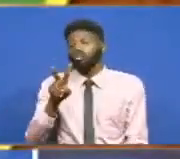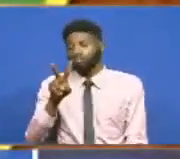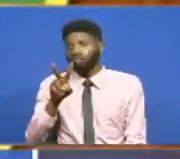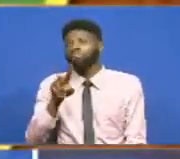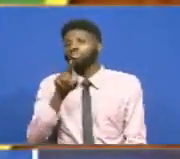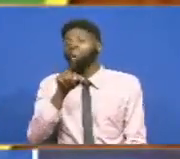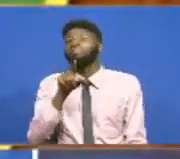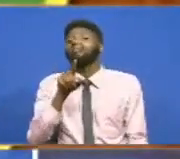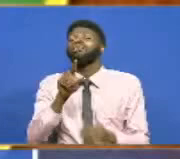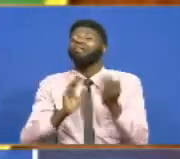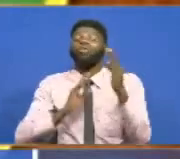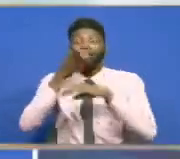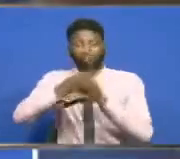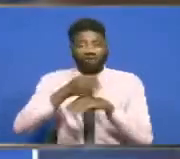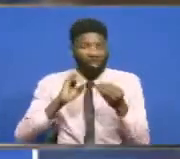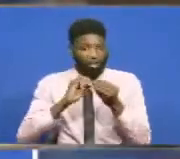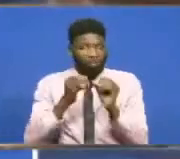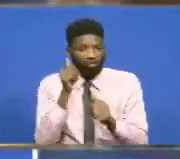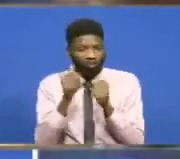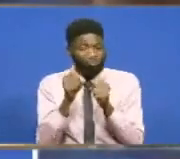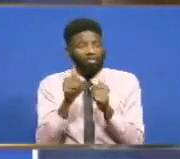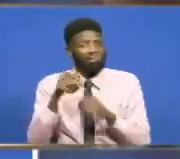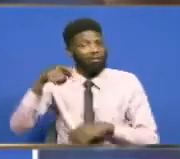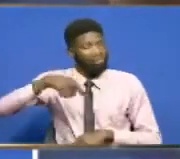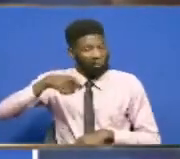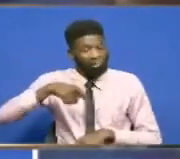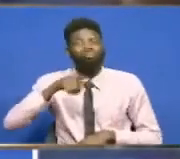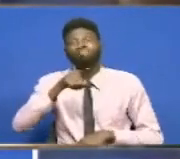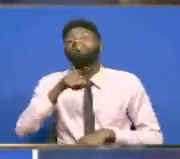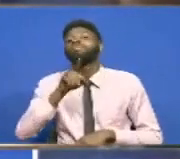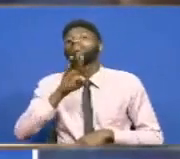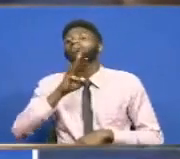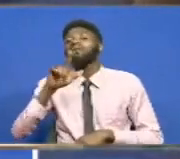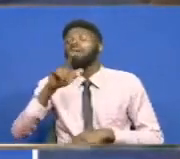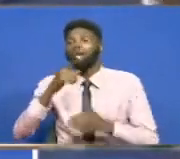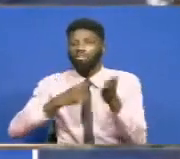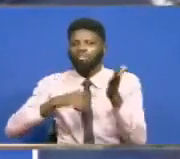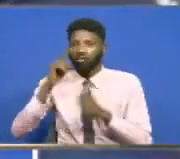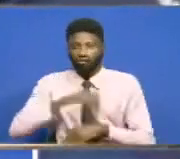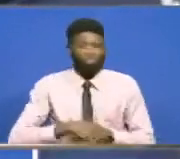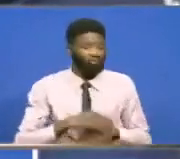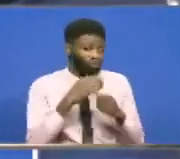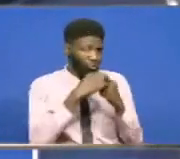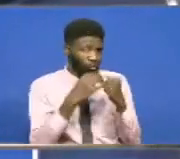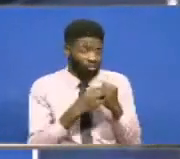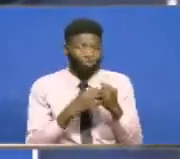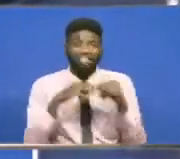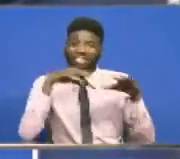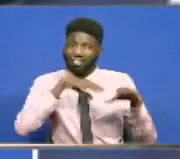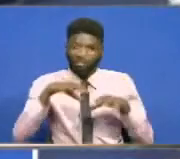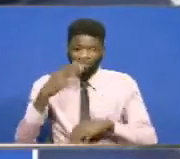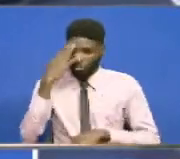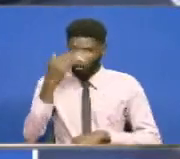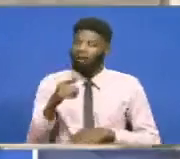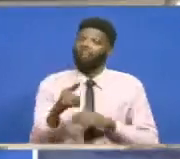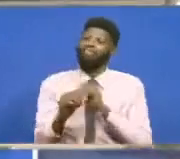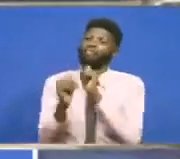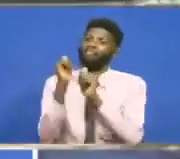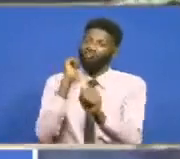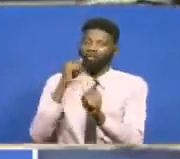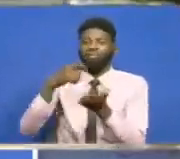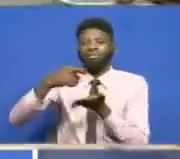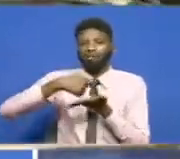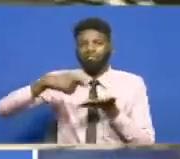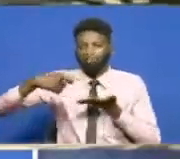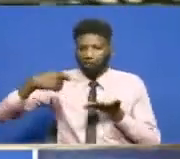idadi inayohitajika ili kupitisha hoja hiyo. Aidha, masaibu ya Sonko yanatokana na hatua yake ya kukataa kutia saini mswada wa matumizi ya pesa za